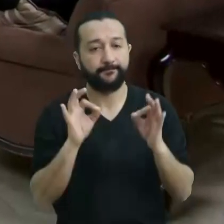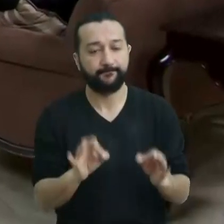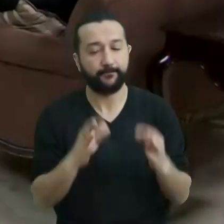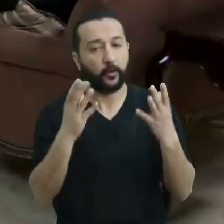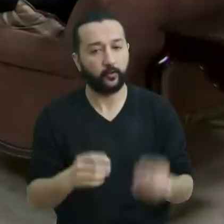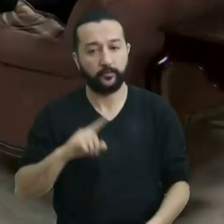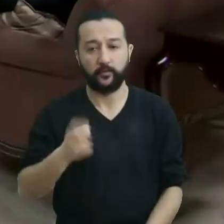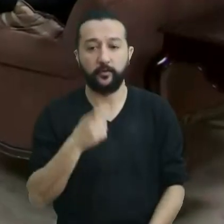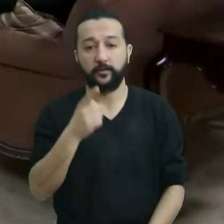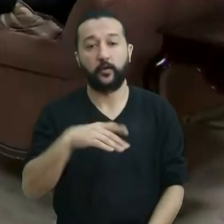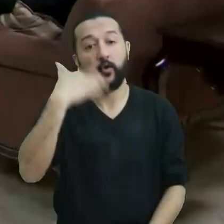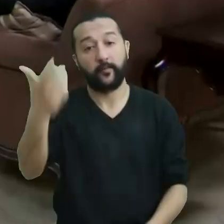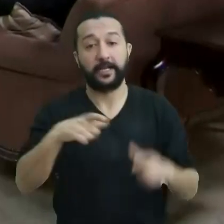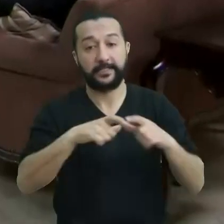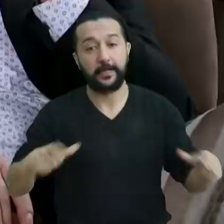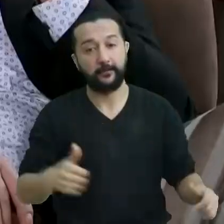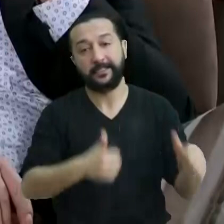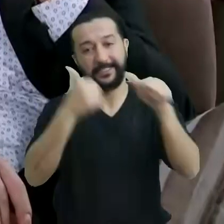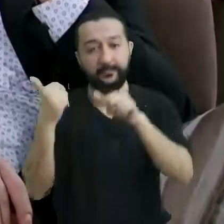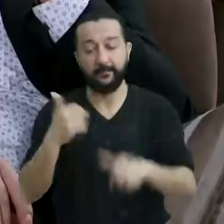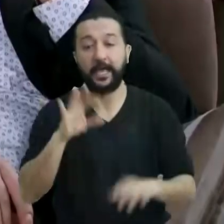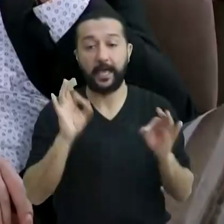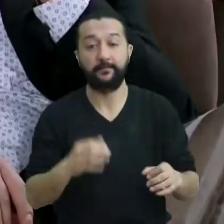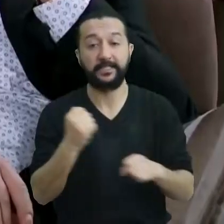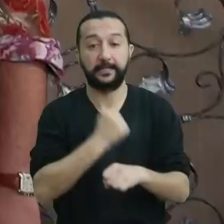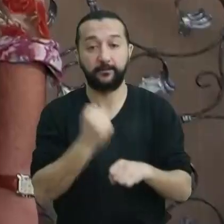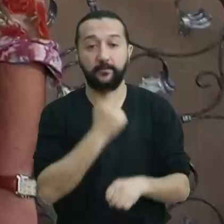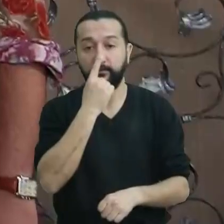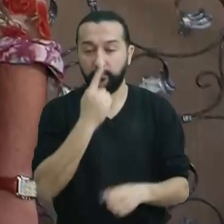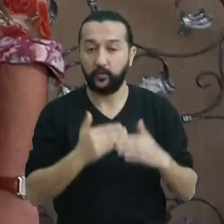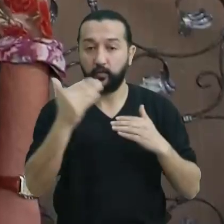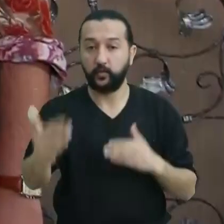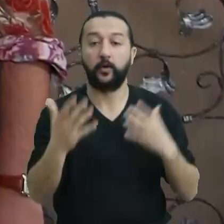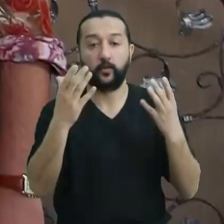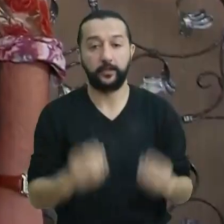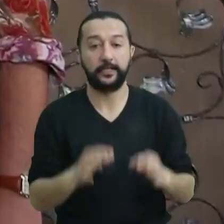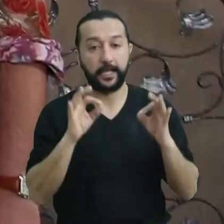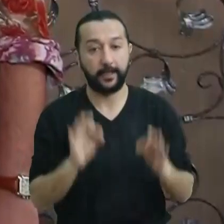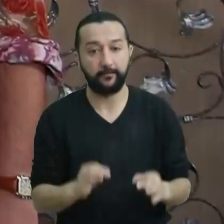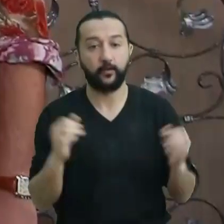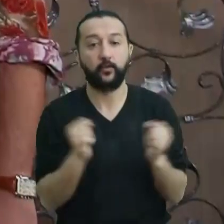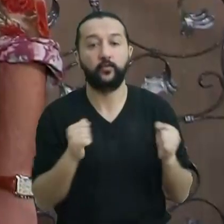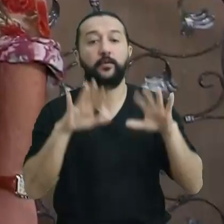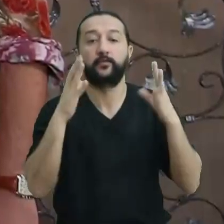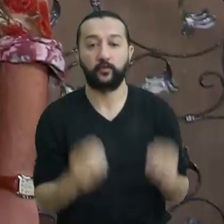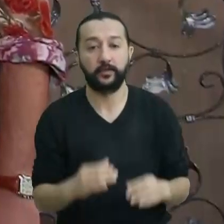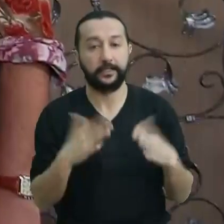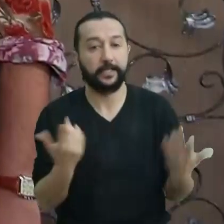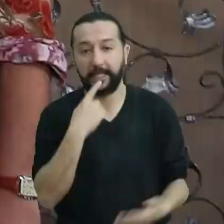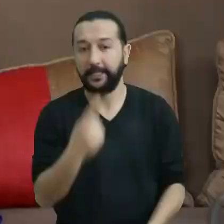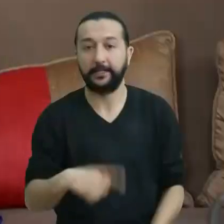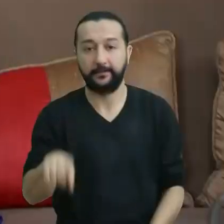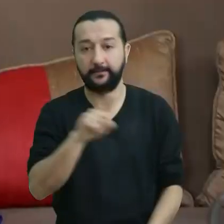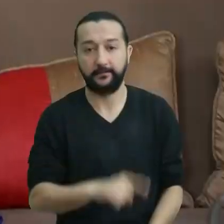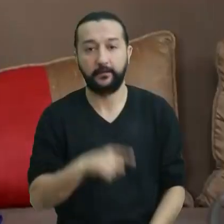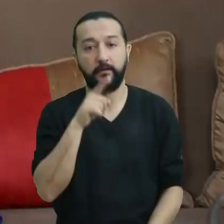Tamam, buldum. Öbür salona geçelim. Hem sarımsak kokusundan uzak kalmış oluruz, hem de üşümemiş oluruz. Ne